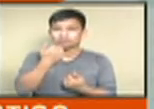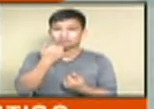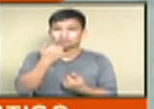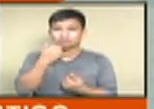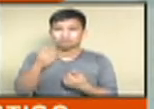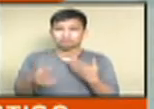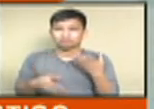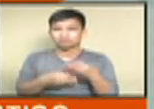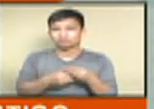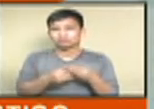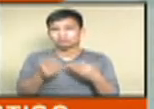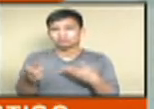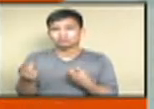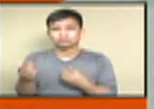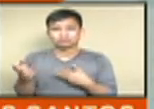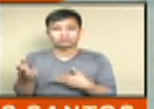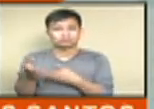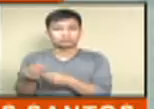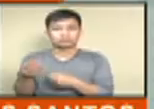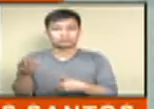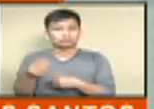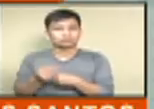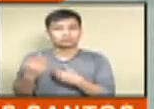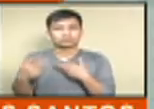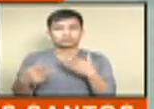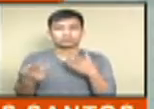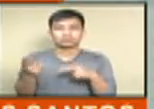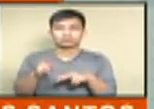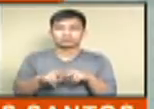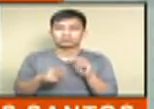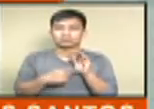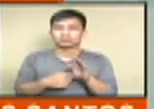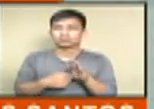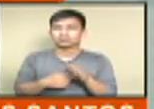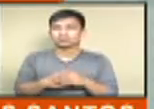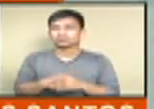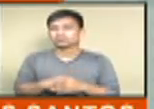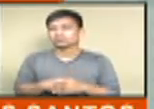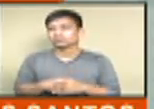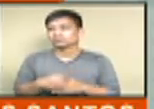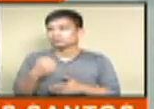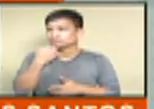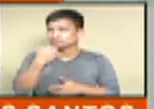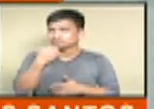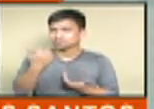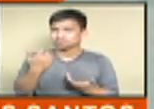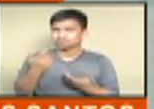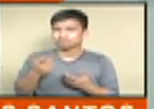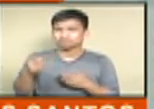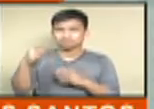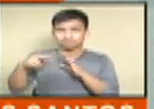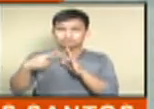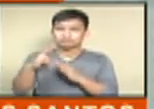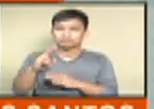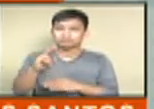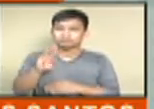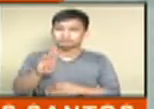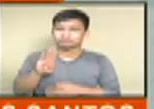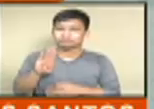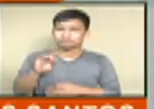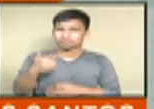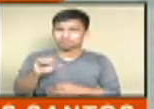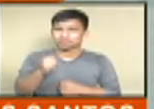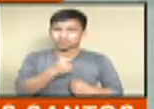nating dugtungan pa ng isa pang kamalian, isa pang mali. So maging dobling mali na. Opo, okay. Sir. Pero mali pa rin po yung taga-BGC na Marshall